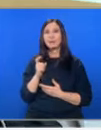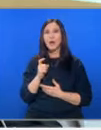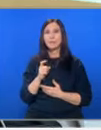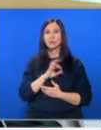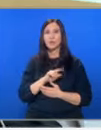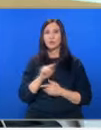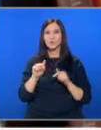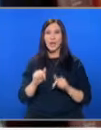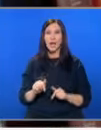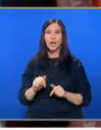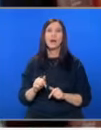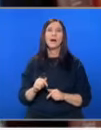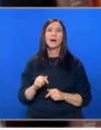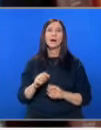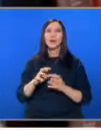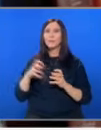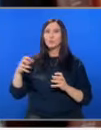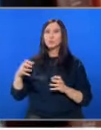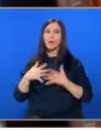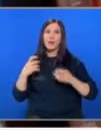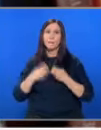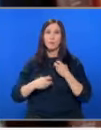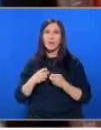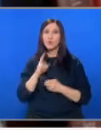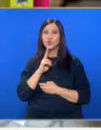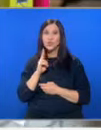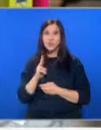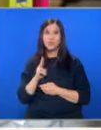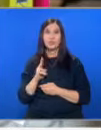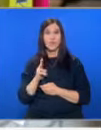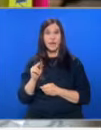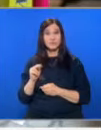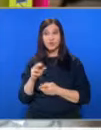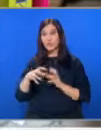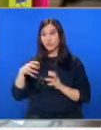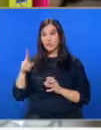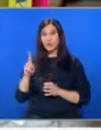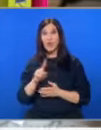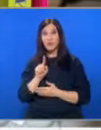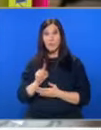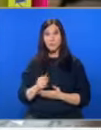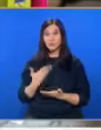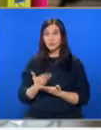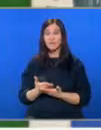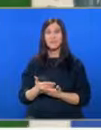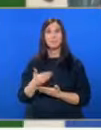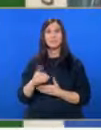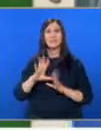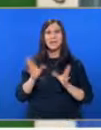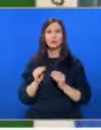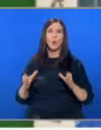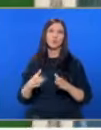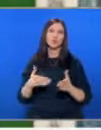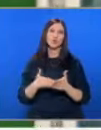грамотност е доста по-дълбок проблем. Учители застават за тезата, че грамотността трябва да е въпрос, който се поставя пред цялото общество, защото зависи